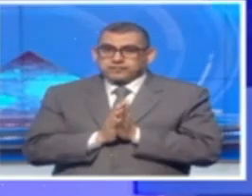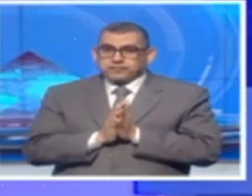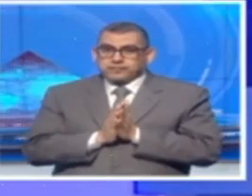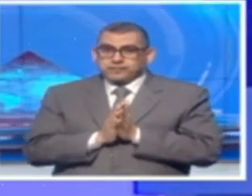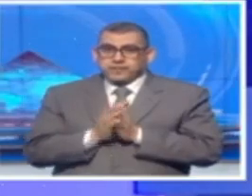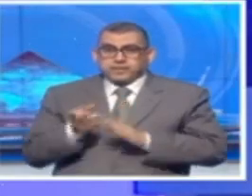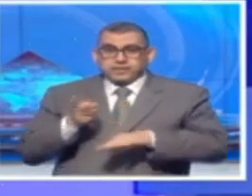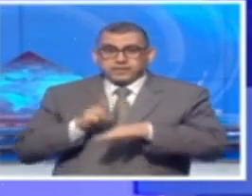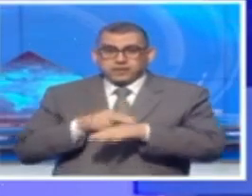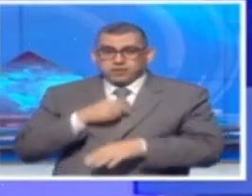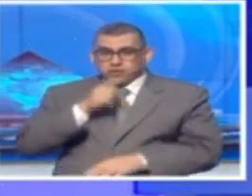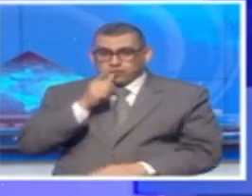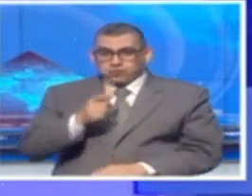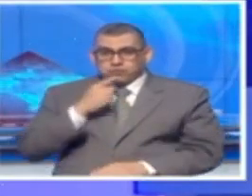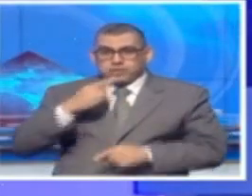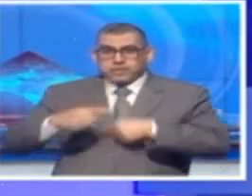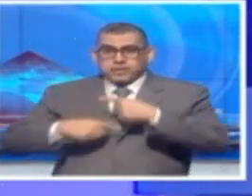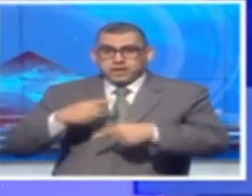وأيضا موضوع الاستدامة